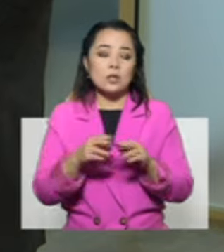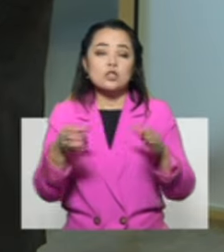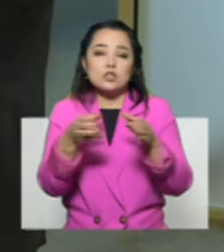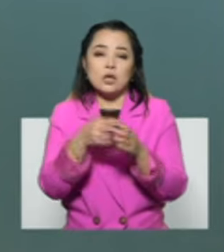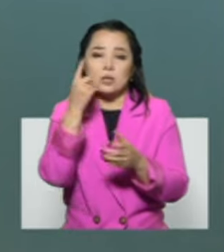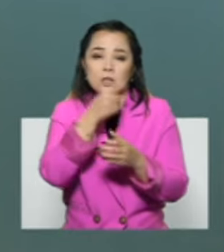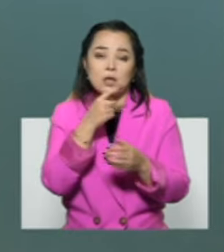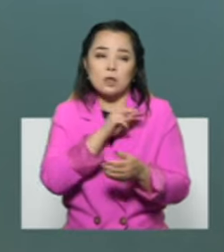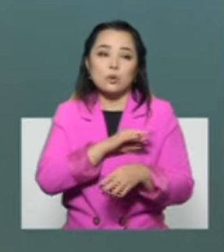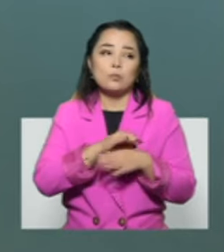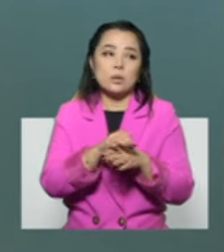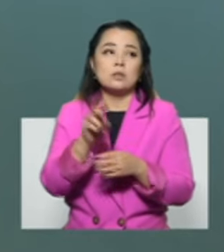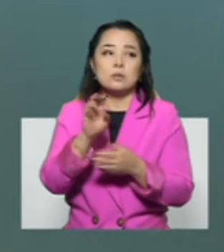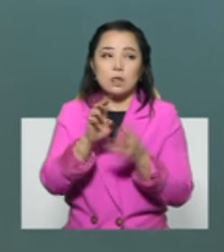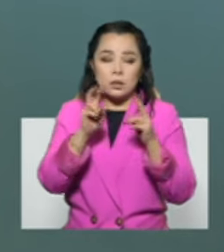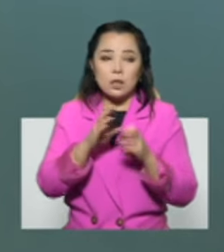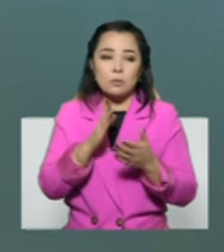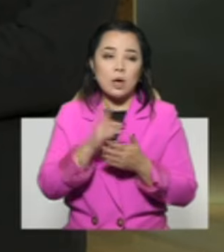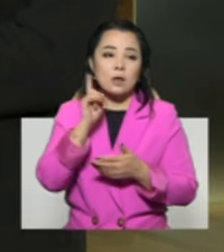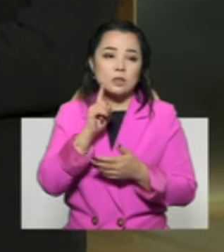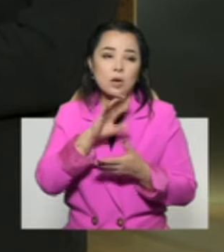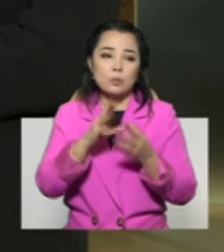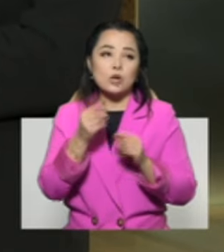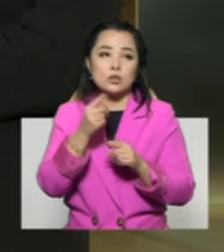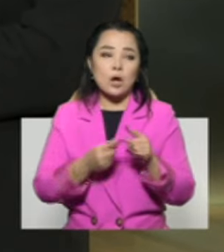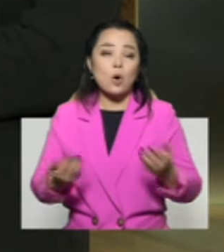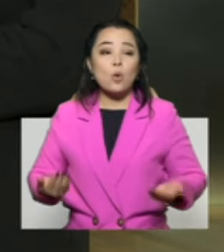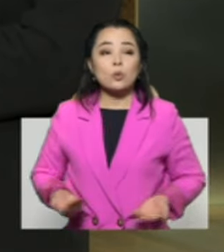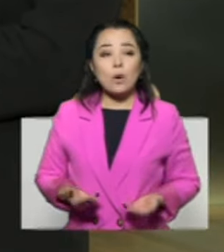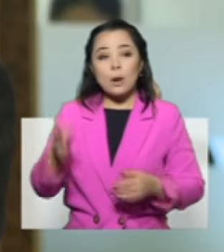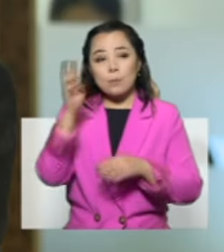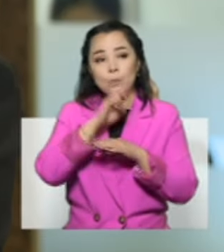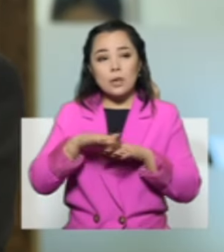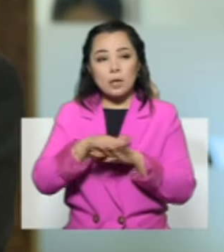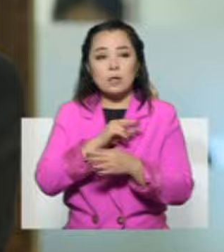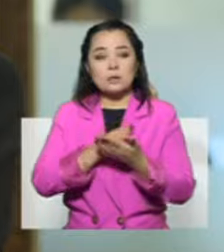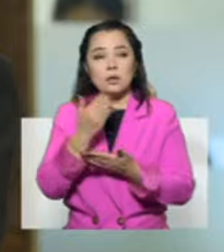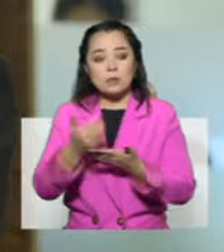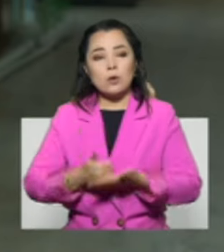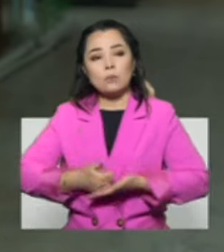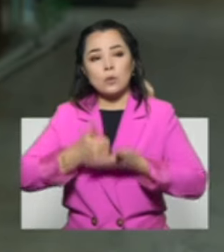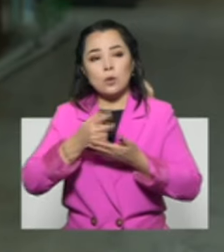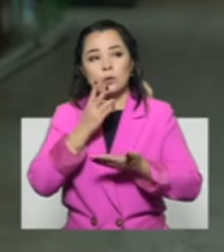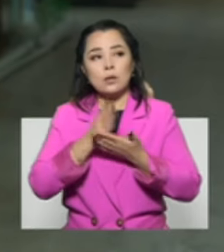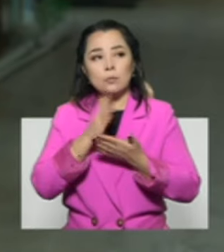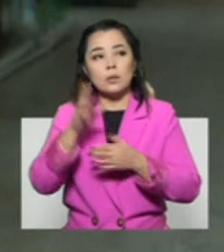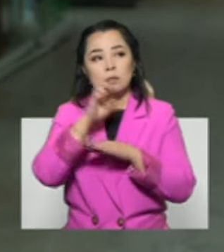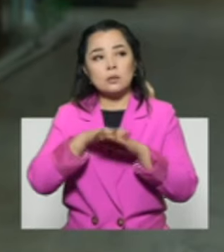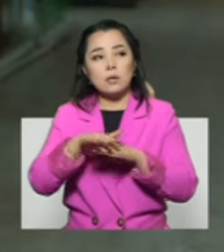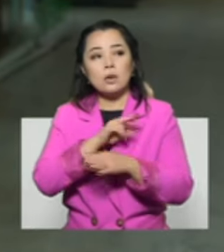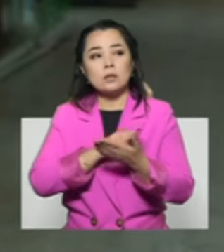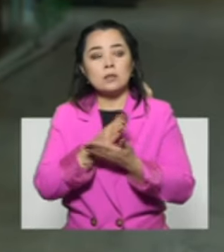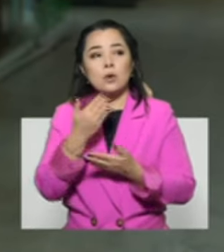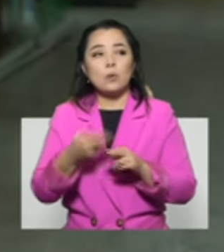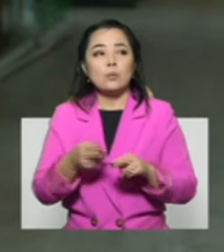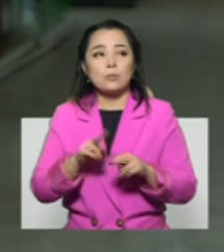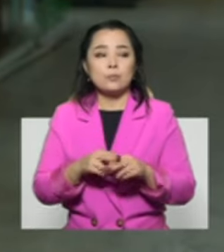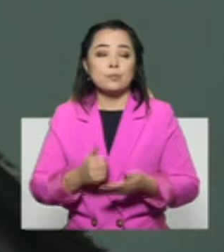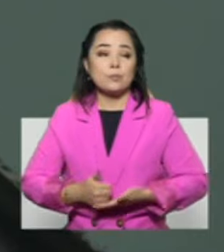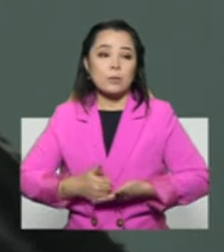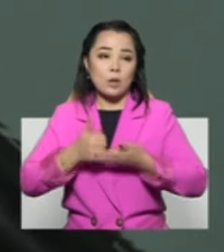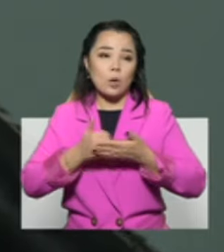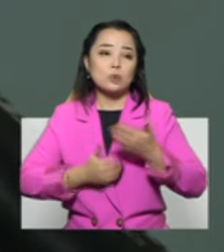сектордан да жұмыс қарай беруге бар, бірақ бәрібір жарты өмірін арнаған мемлекеттік қызметті абырой көреді. Мемлекеттік қызмет деген енді